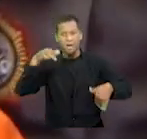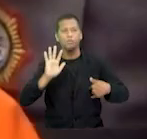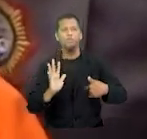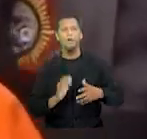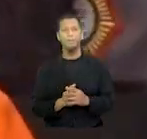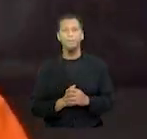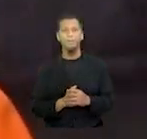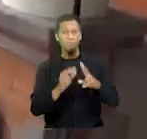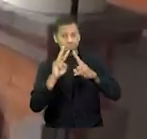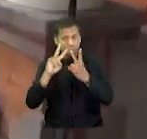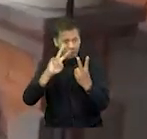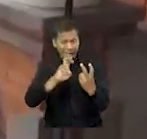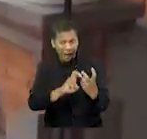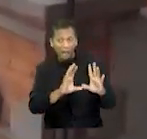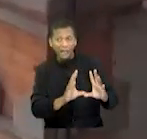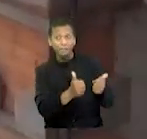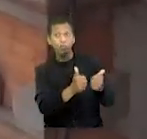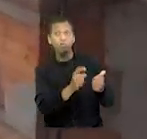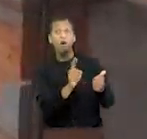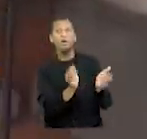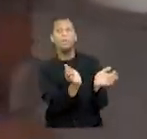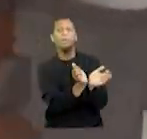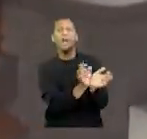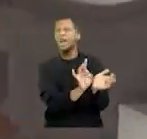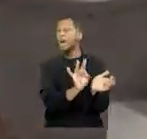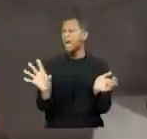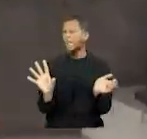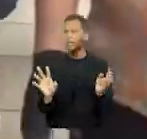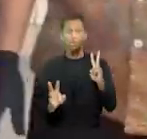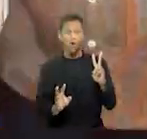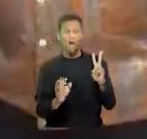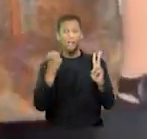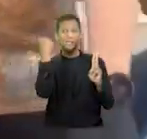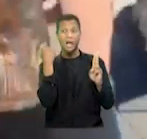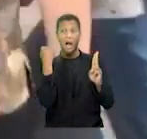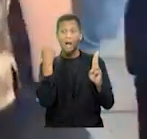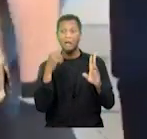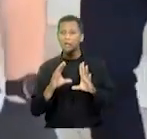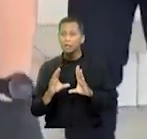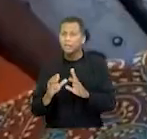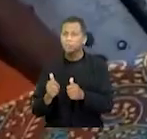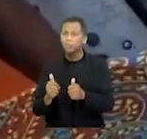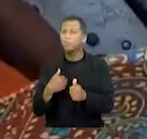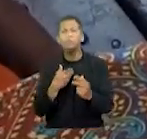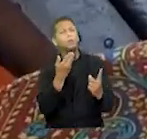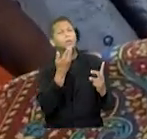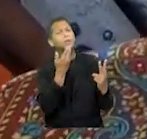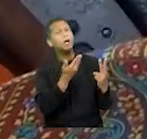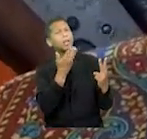Penyidik menemukan tindak pidana lain yang dilakukan kedua tersangka. Temuan tersebut didapati penyidik setelah meminta keterangan dari